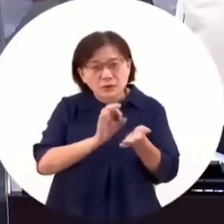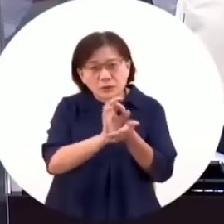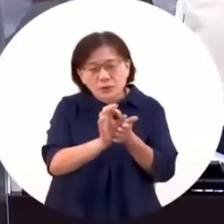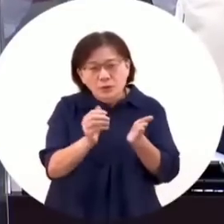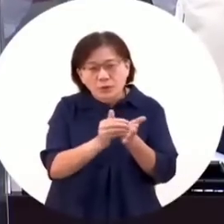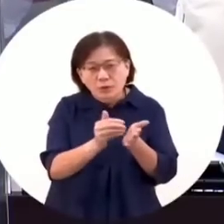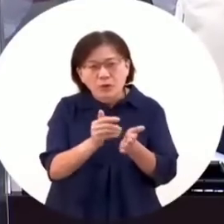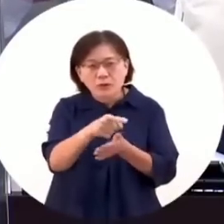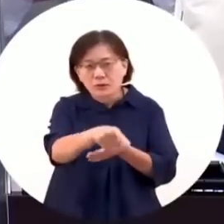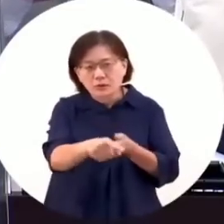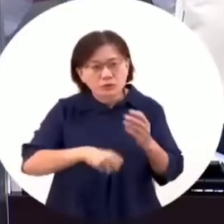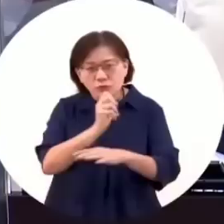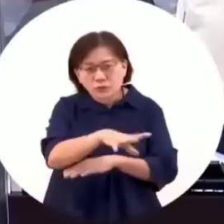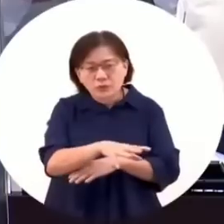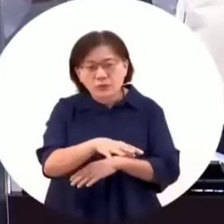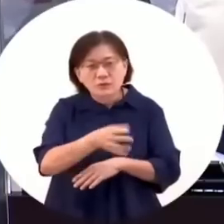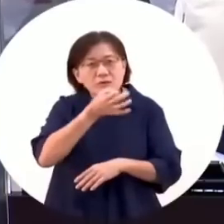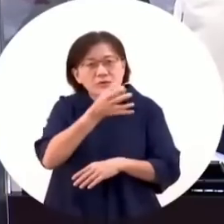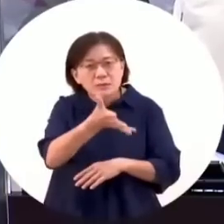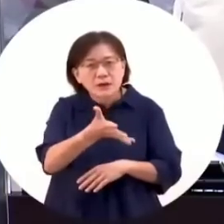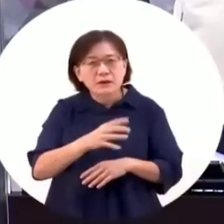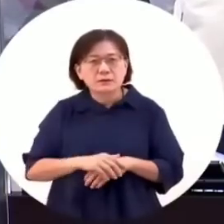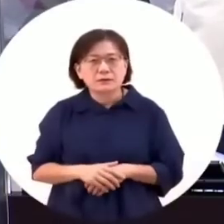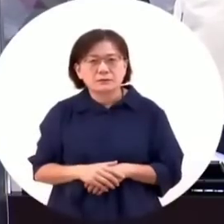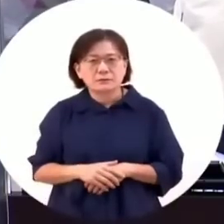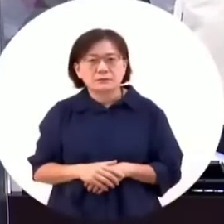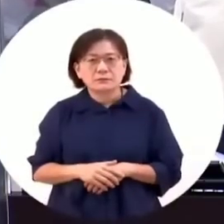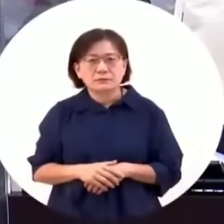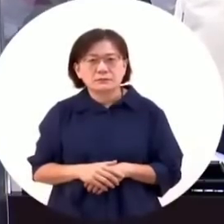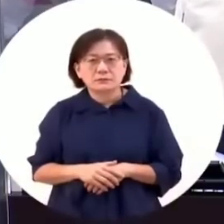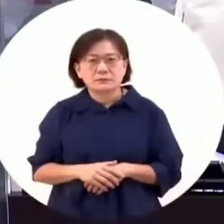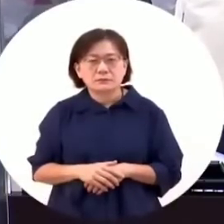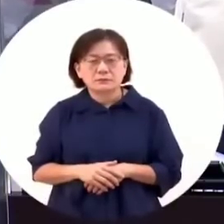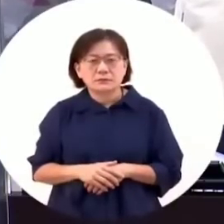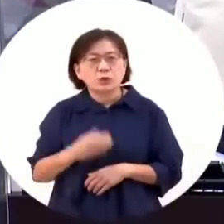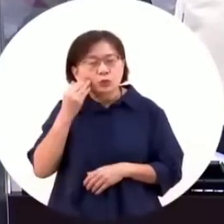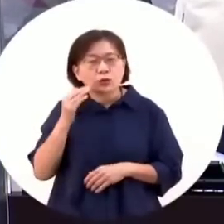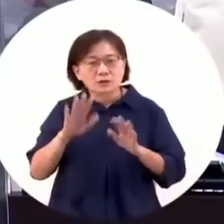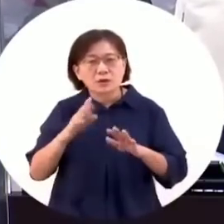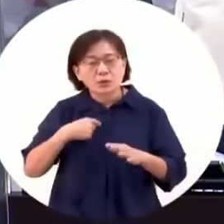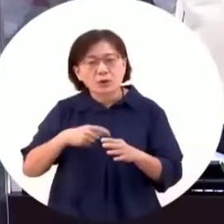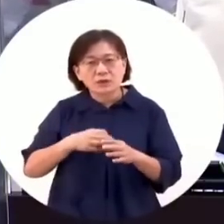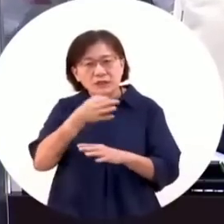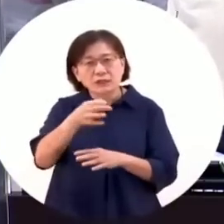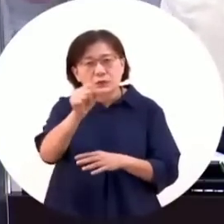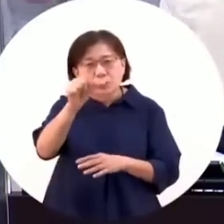再找其他的，再加。 无啦，我甲你敢问的啦，我即马够你5000万啦，你有要加偌侪票出来给我